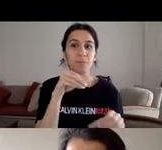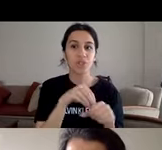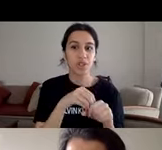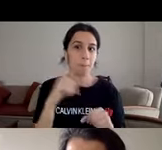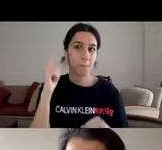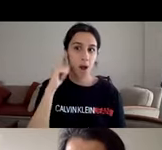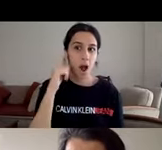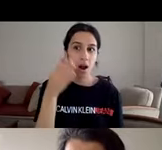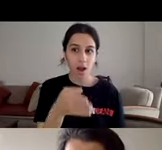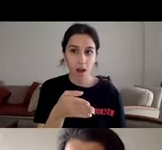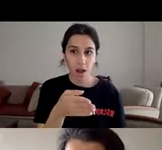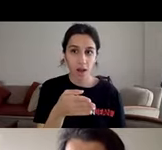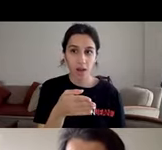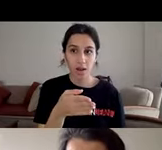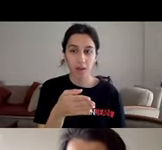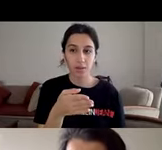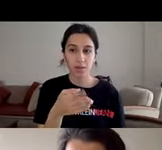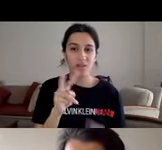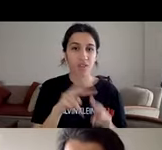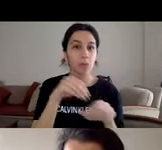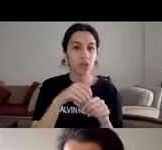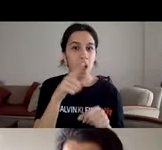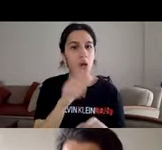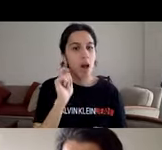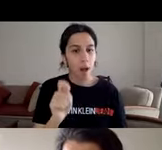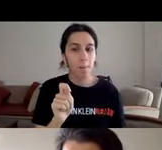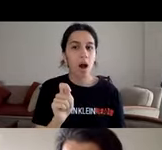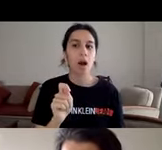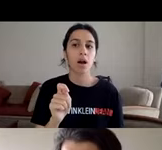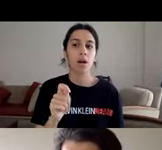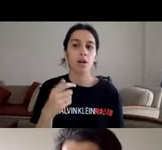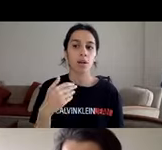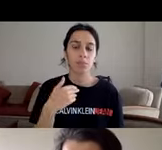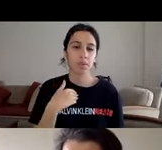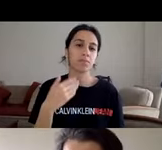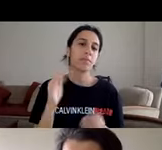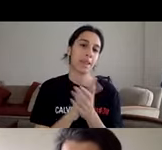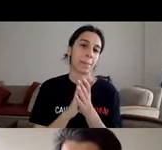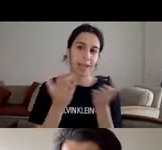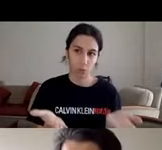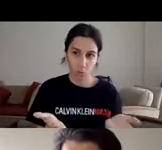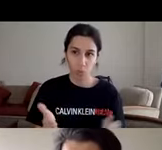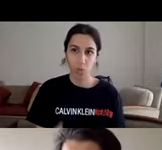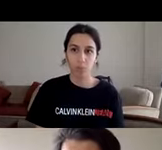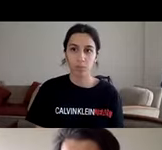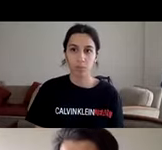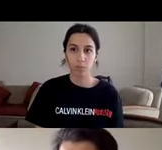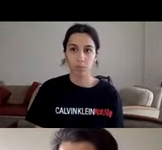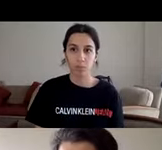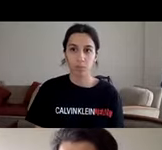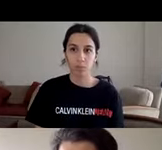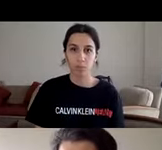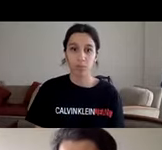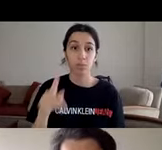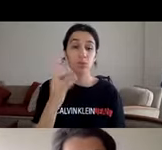markanın dijital platformlarında bunu yapıyor olmasını açıkçası biz takdirle karşıladık. Bu seviyede girişimlerin sayısının artması